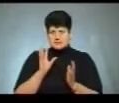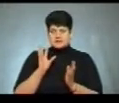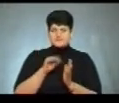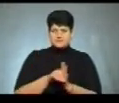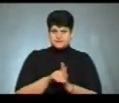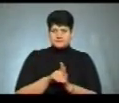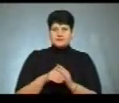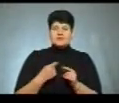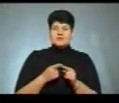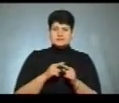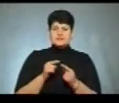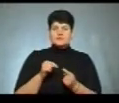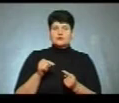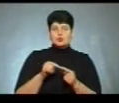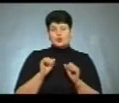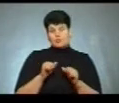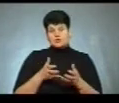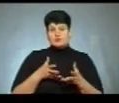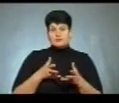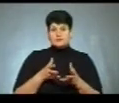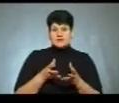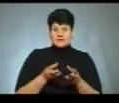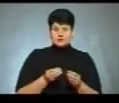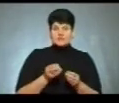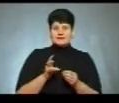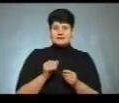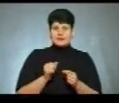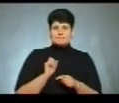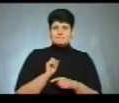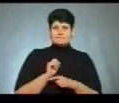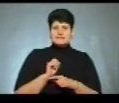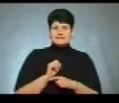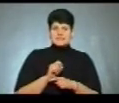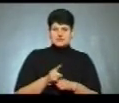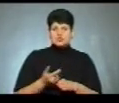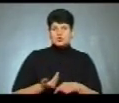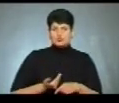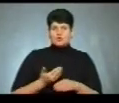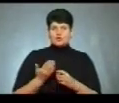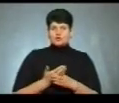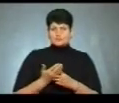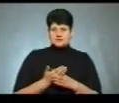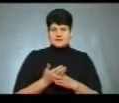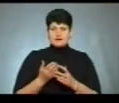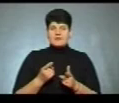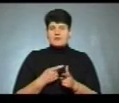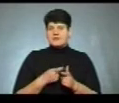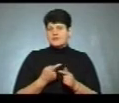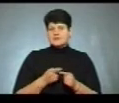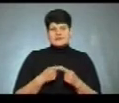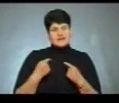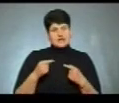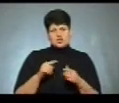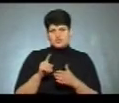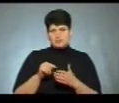це, відповідно, суттєво може вплинути на призначення житлової субсидії. Ну, але це вже інше